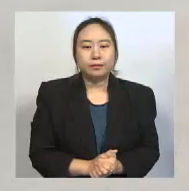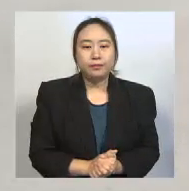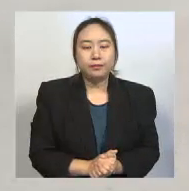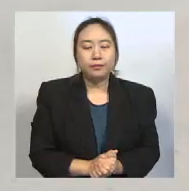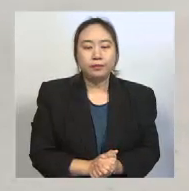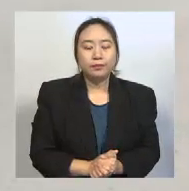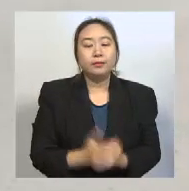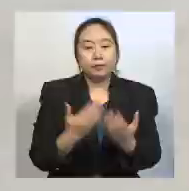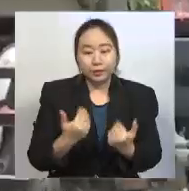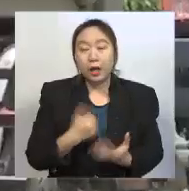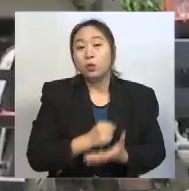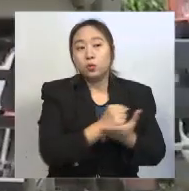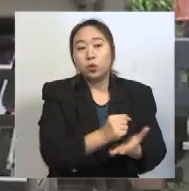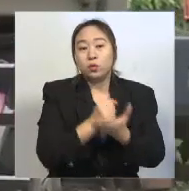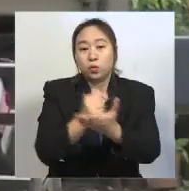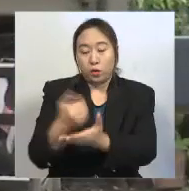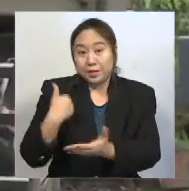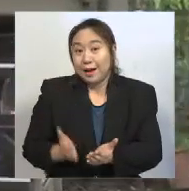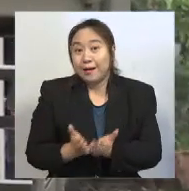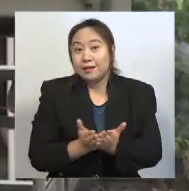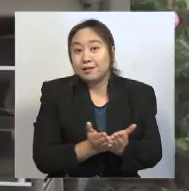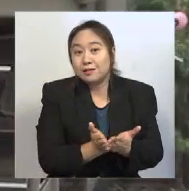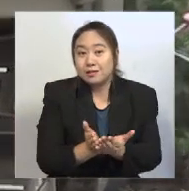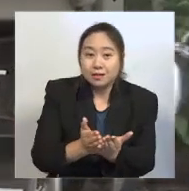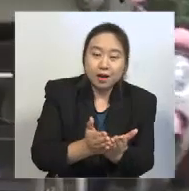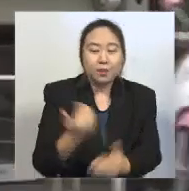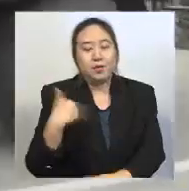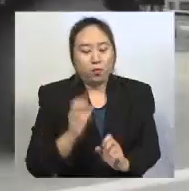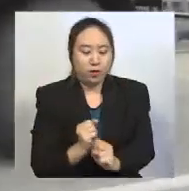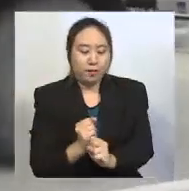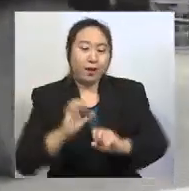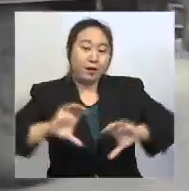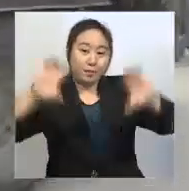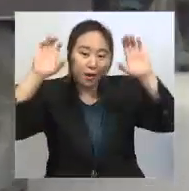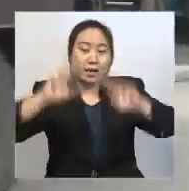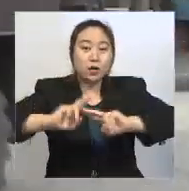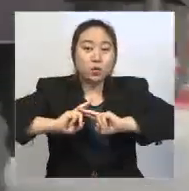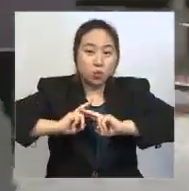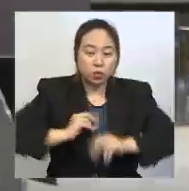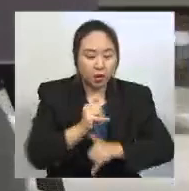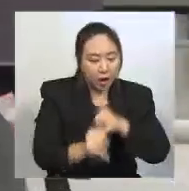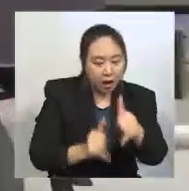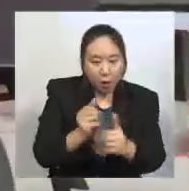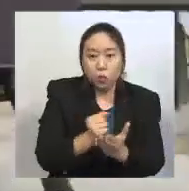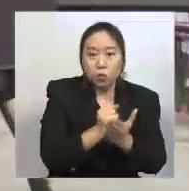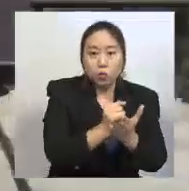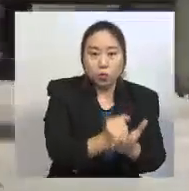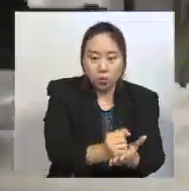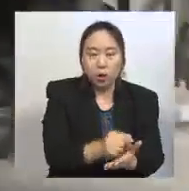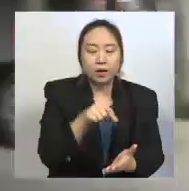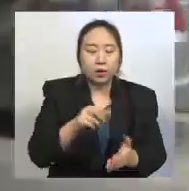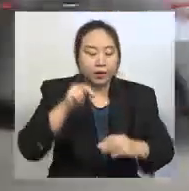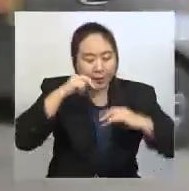นอกจากการเข้าให้ความช่วยเหลือทางเรือนะคะที่จะมีเจ้าหน้าที่จากหน่วยงานภาครัฐภาคเอกชนเข้าไปพื้นที่ลงพื้นที่นั่ง